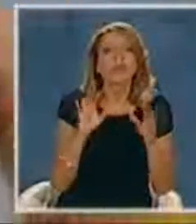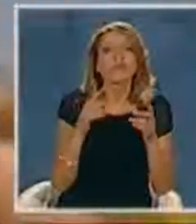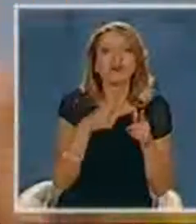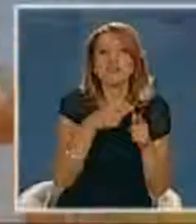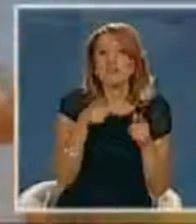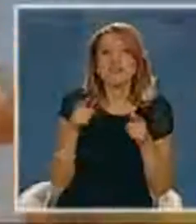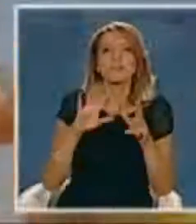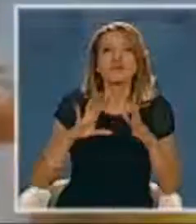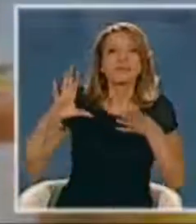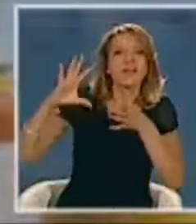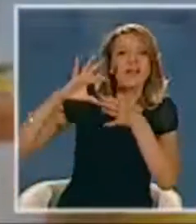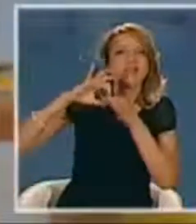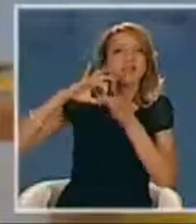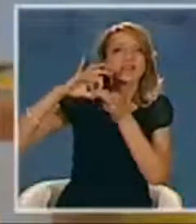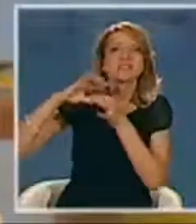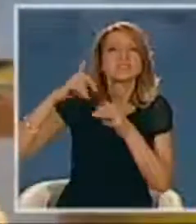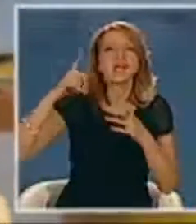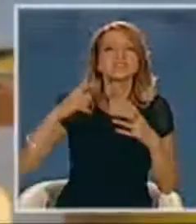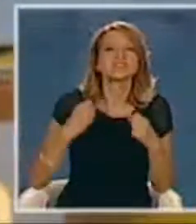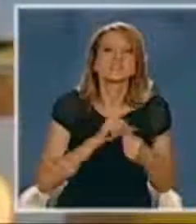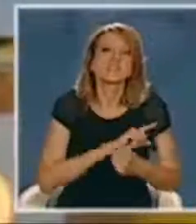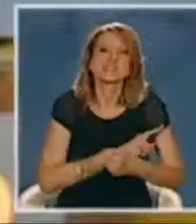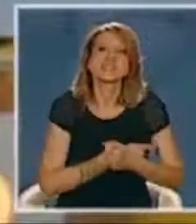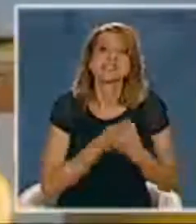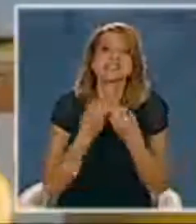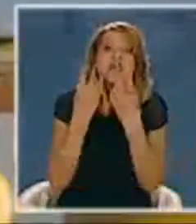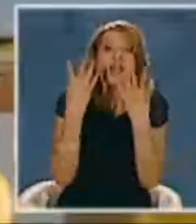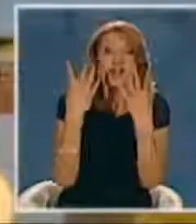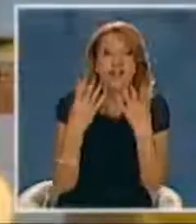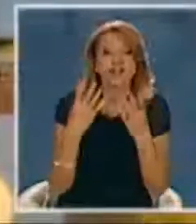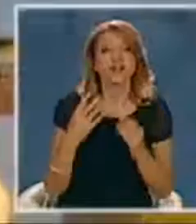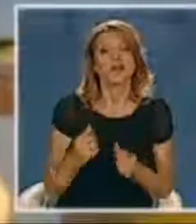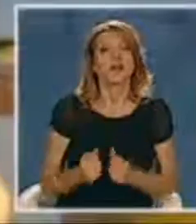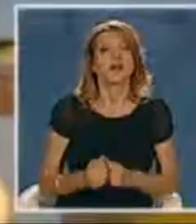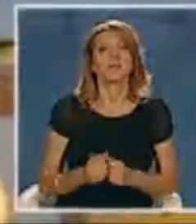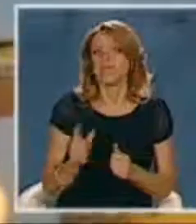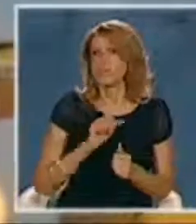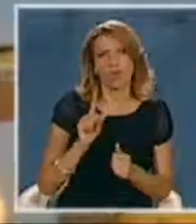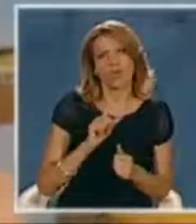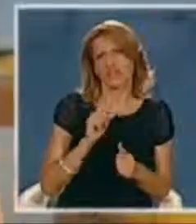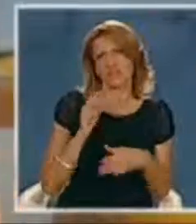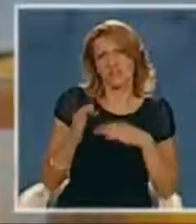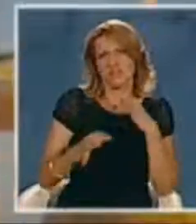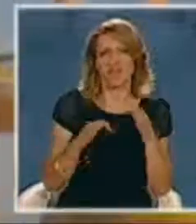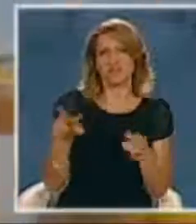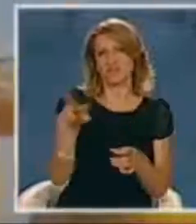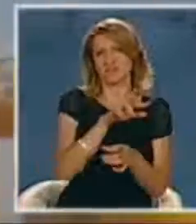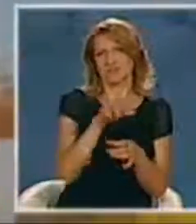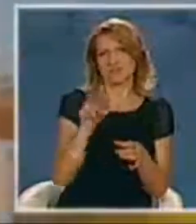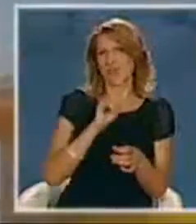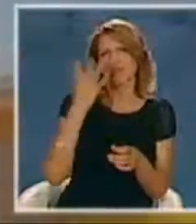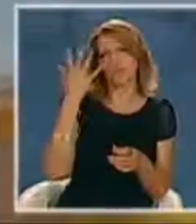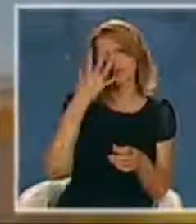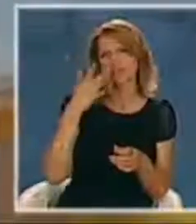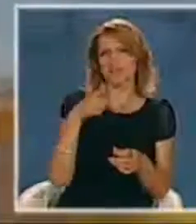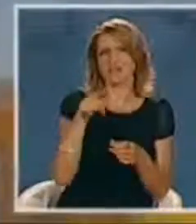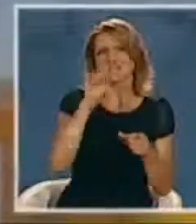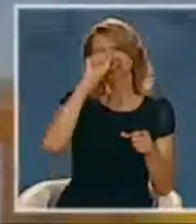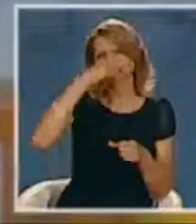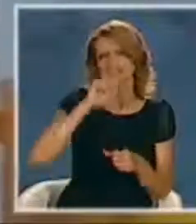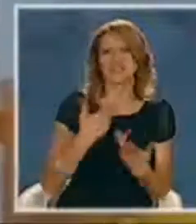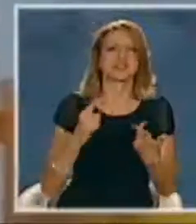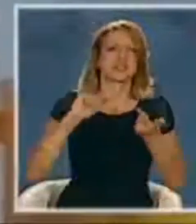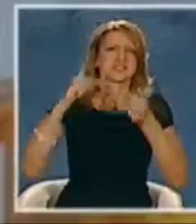на които ние, по-обикновените хора, разчитаме в трудните си периоди. Не мога да си представя да се сърдите дълго или